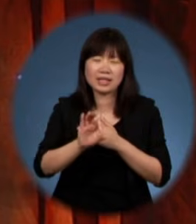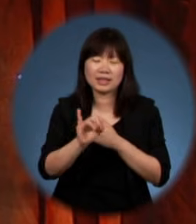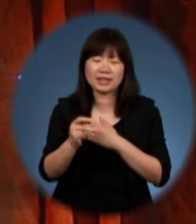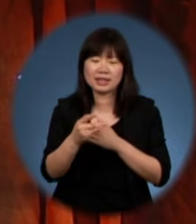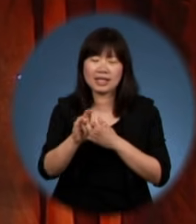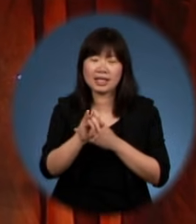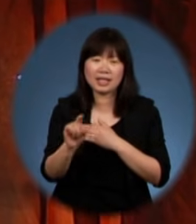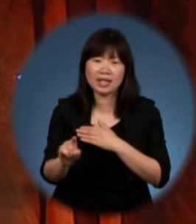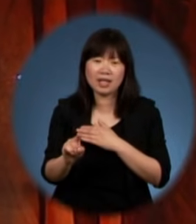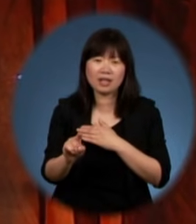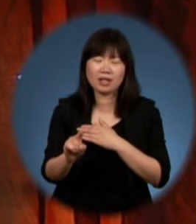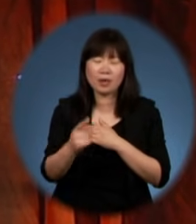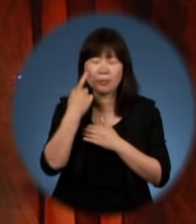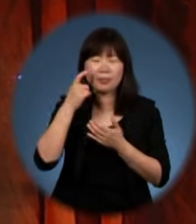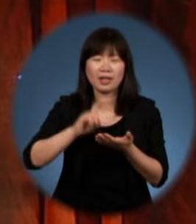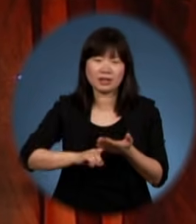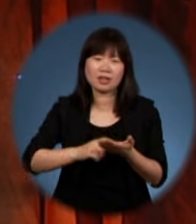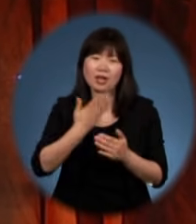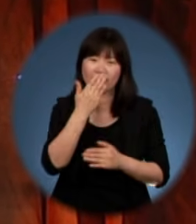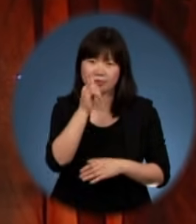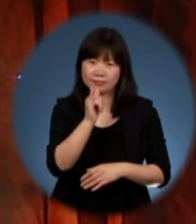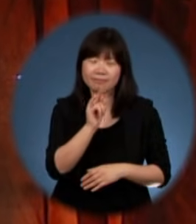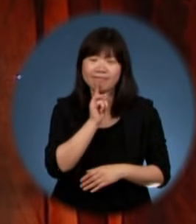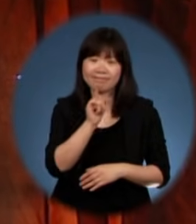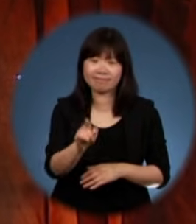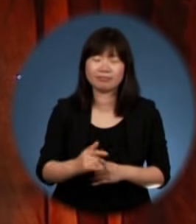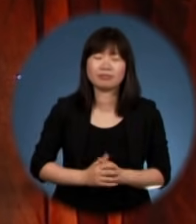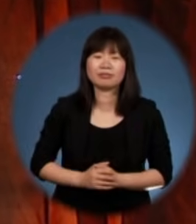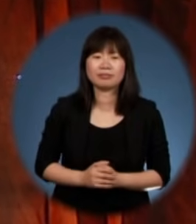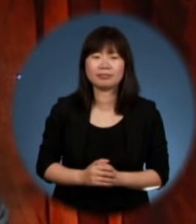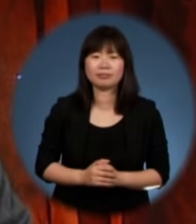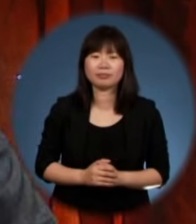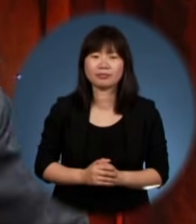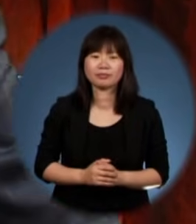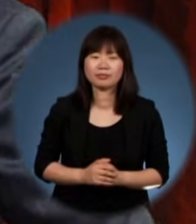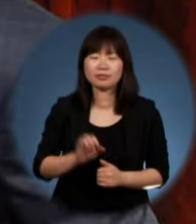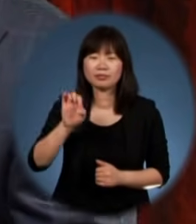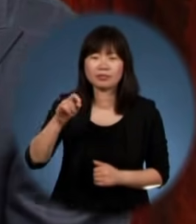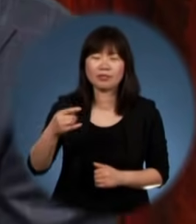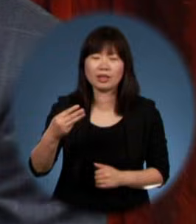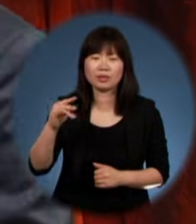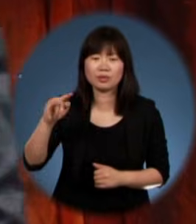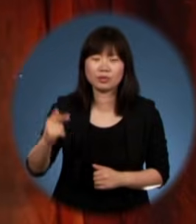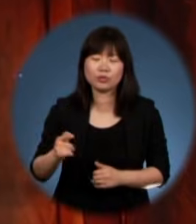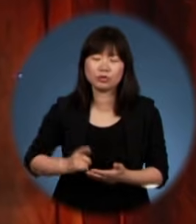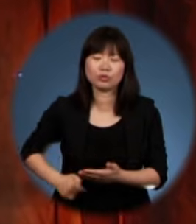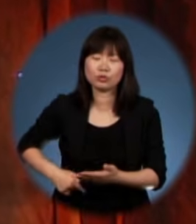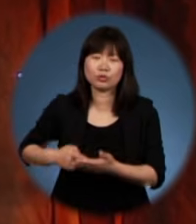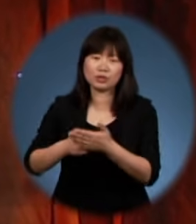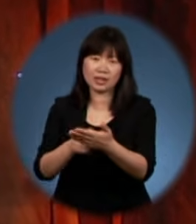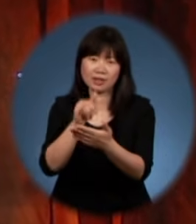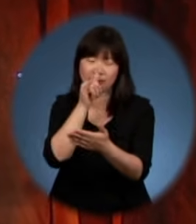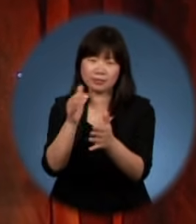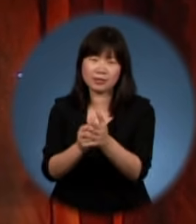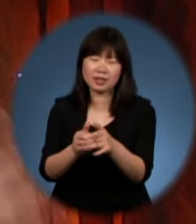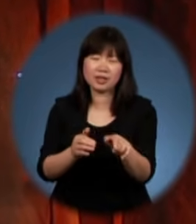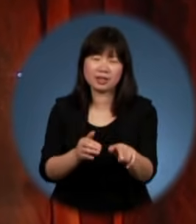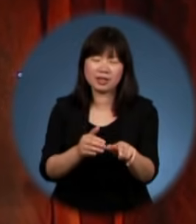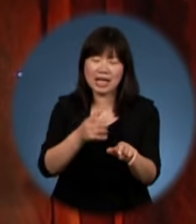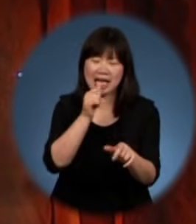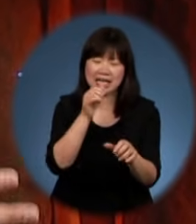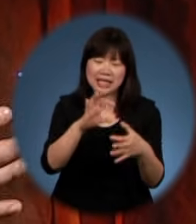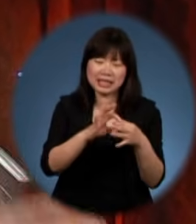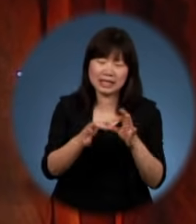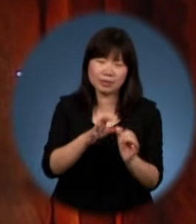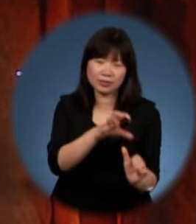디아를 8 결 할 수 있다 라고 플라톤은 추정했습니다 그 선 설에